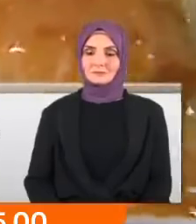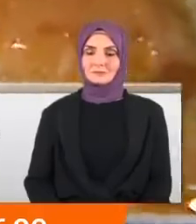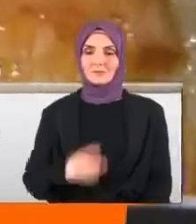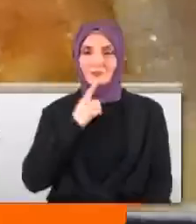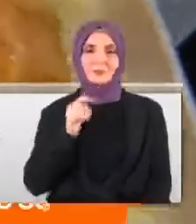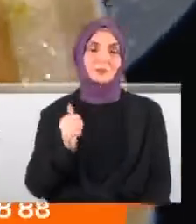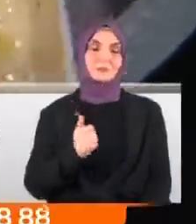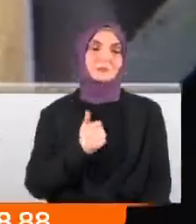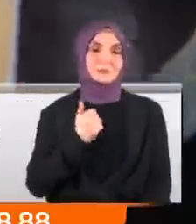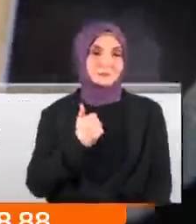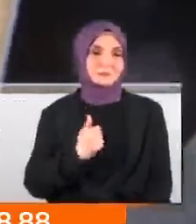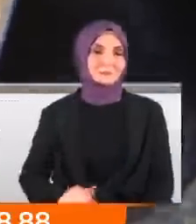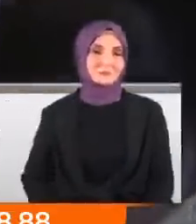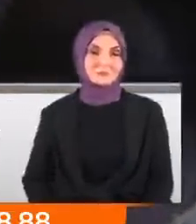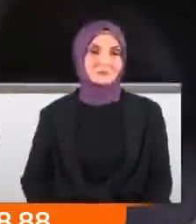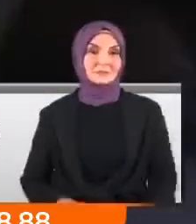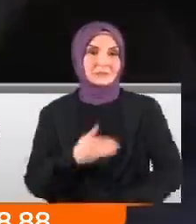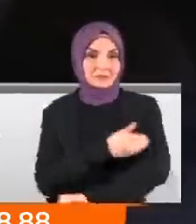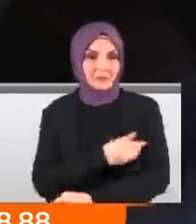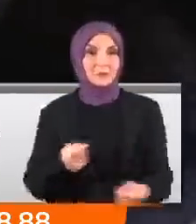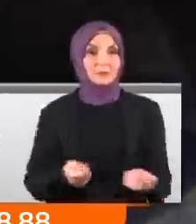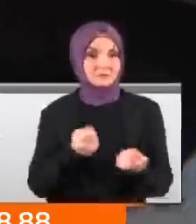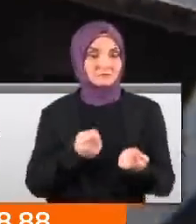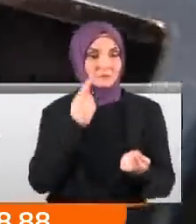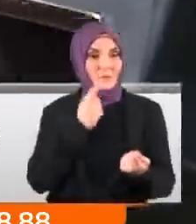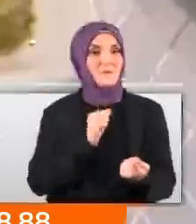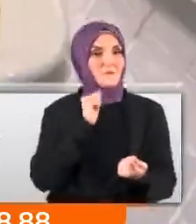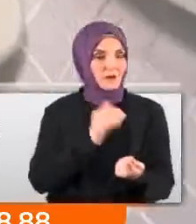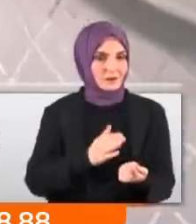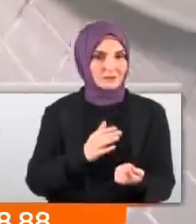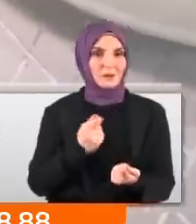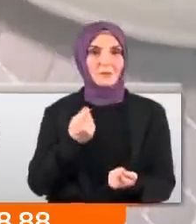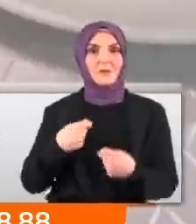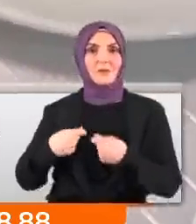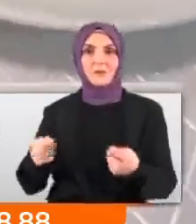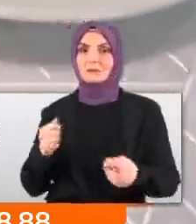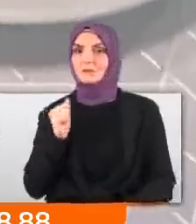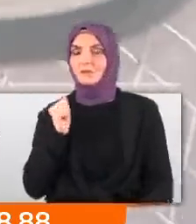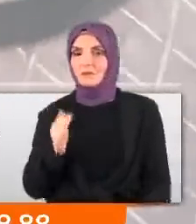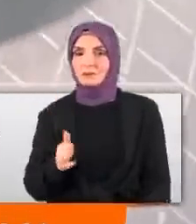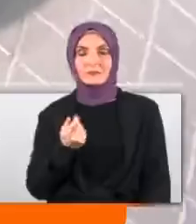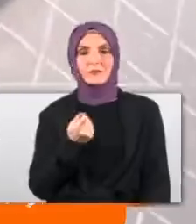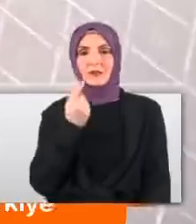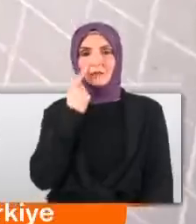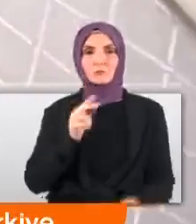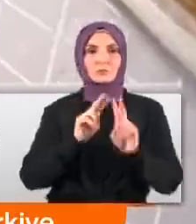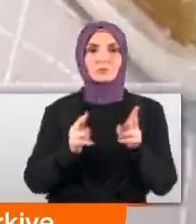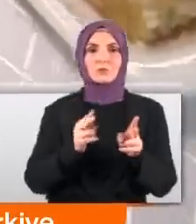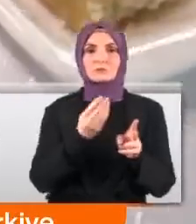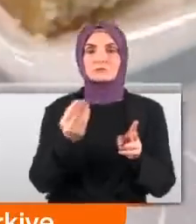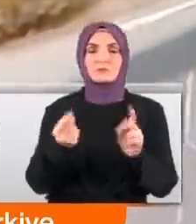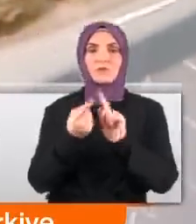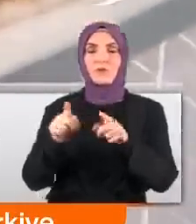Lezzeti dillere destan, emeği kadar maliyeti de yüksek. Fiyatına gelince neredeyse her dükkanda değişiyor.